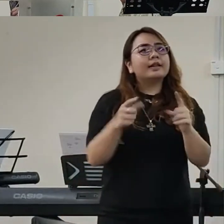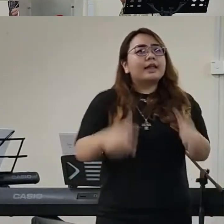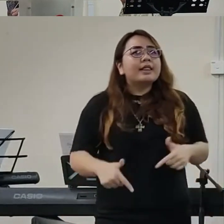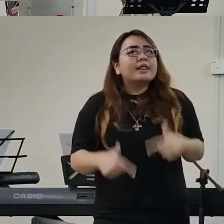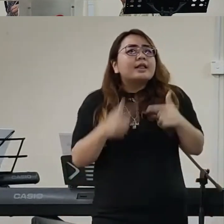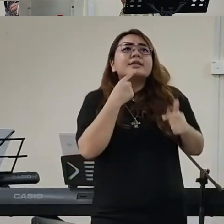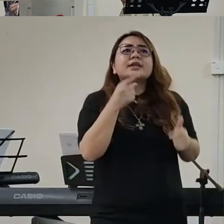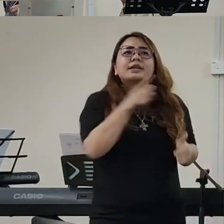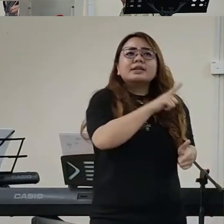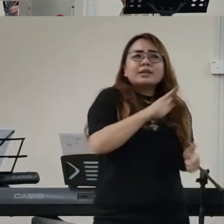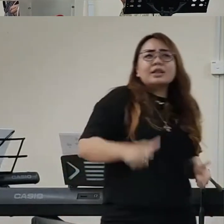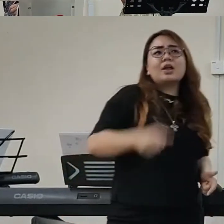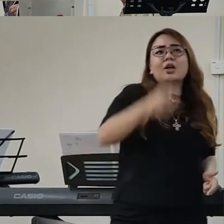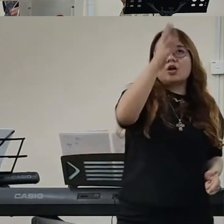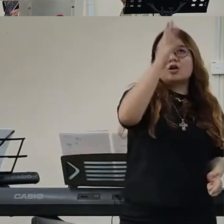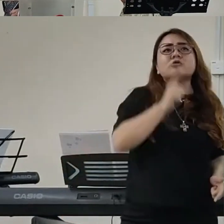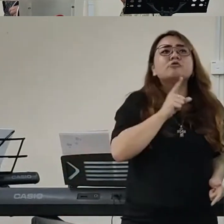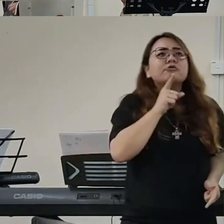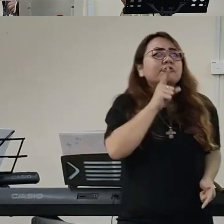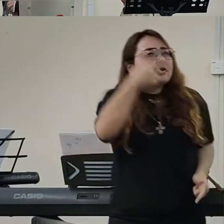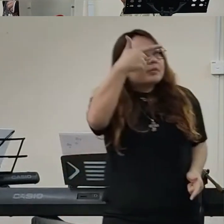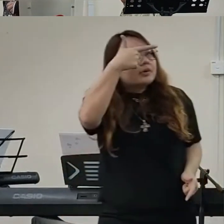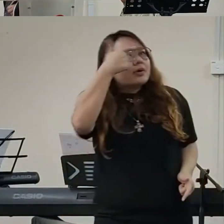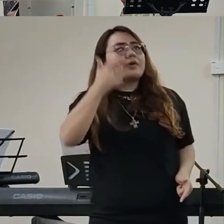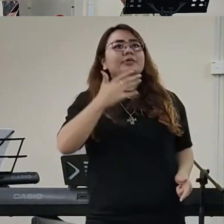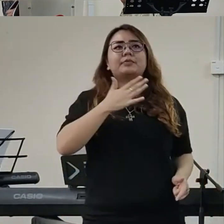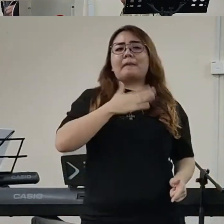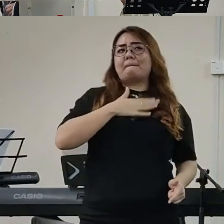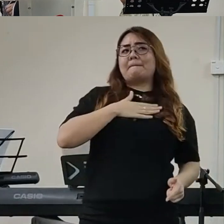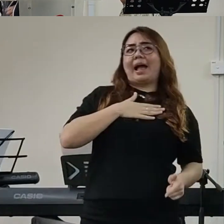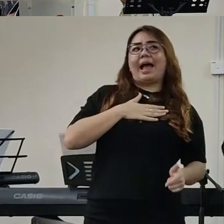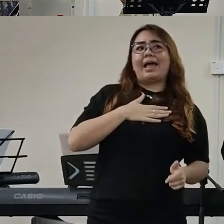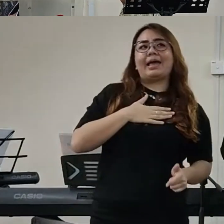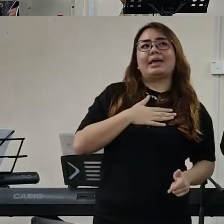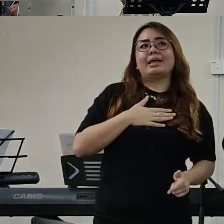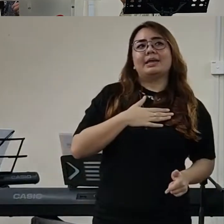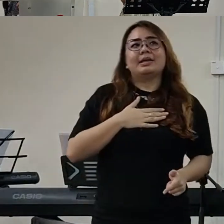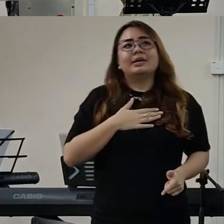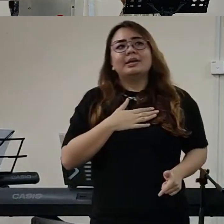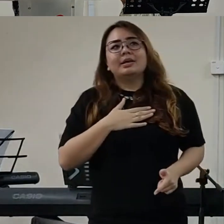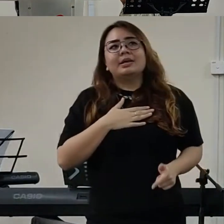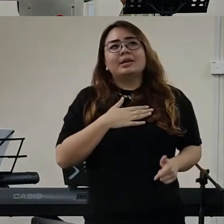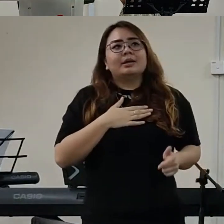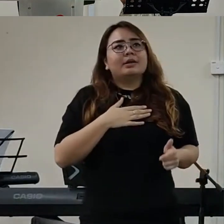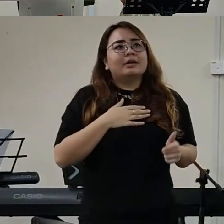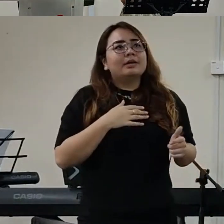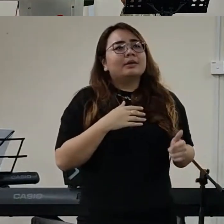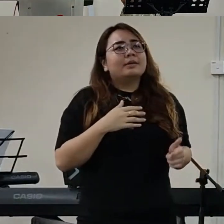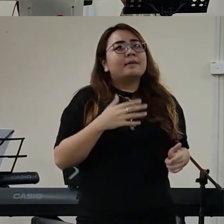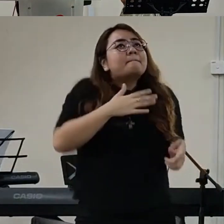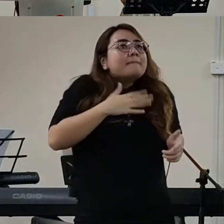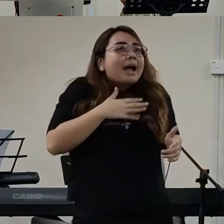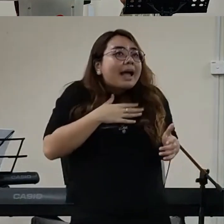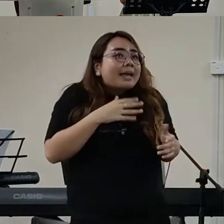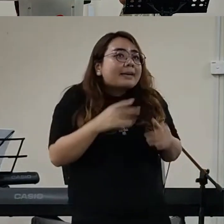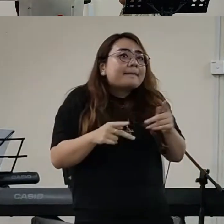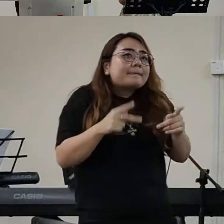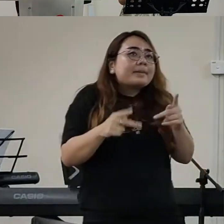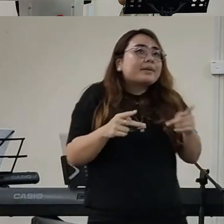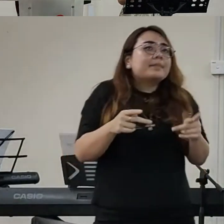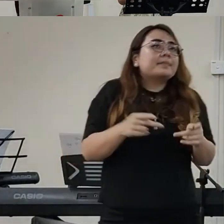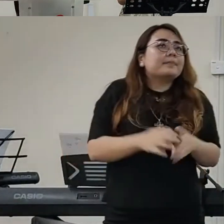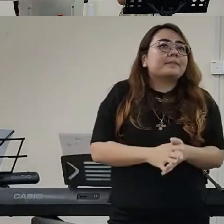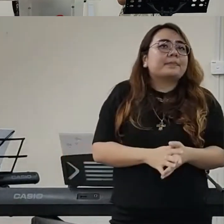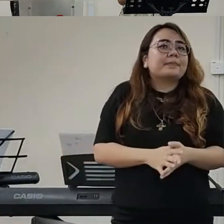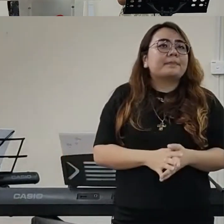the shepherds fed themselves and did not feed my flock. 第八节，我指着我的永生起